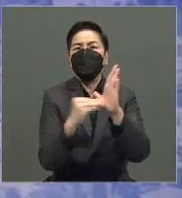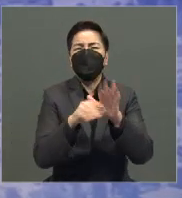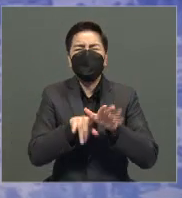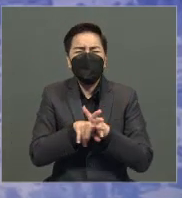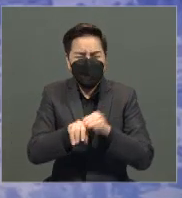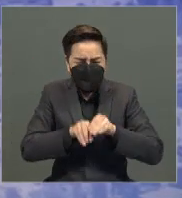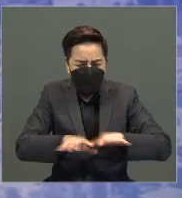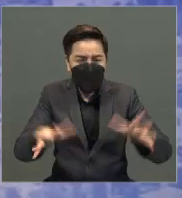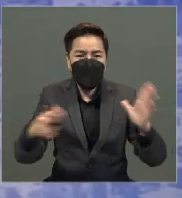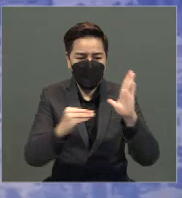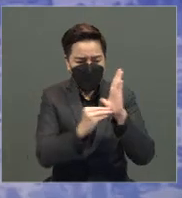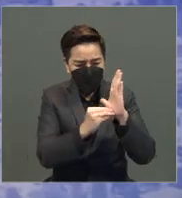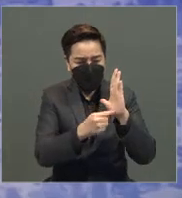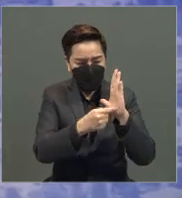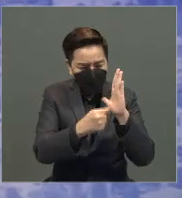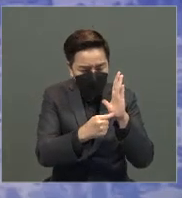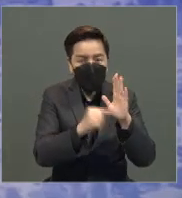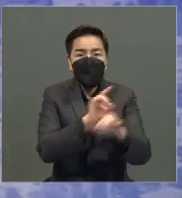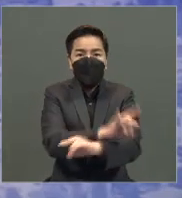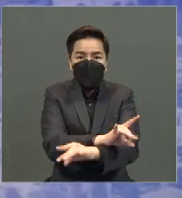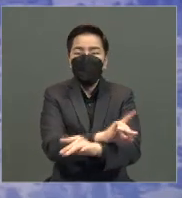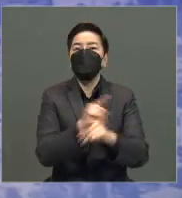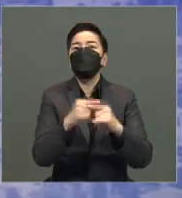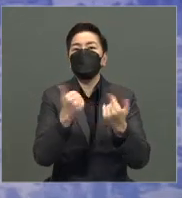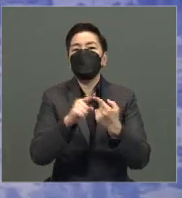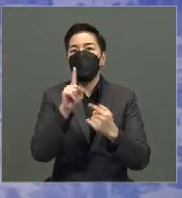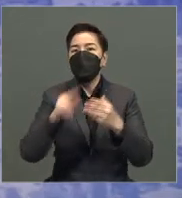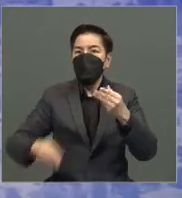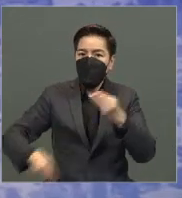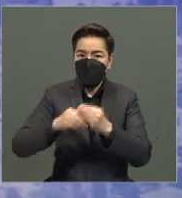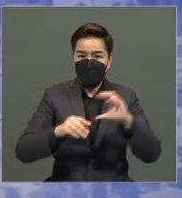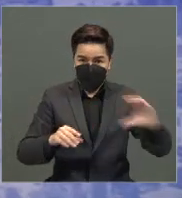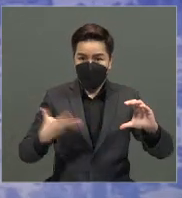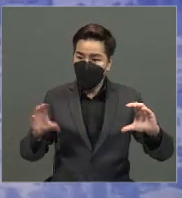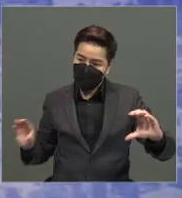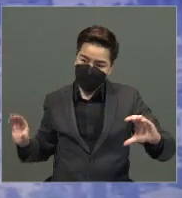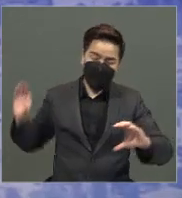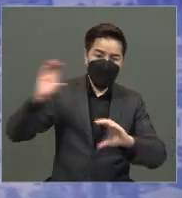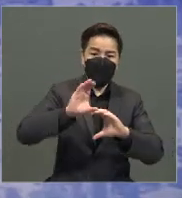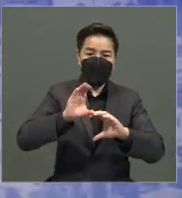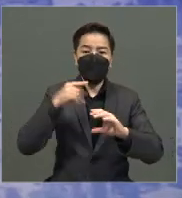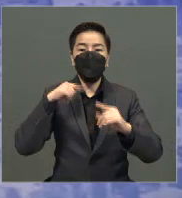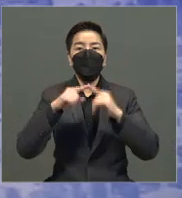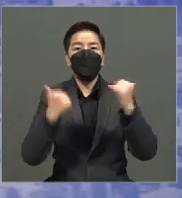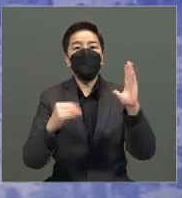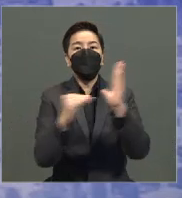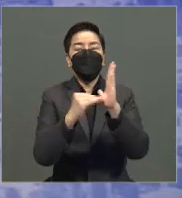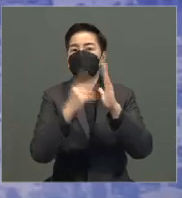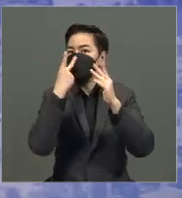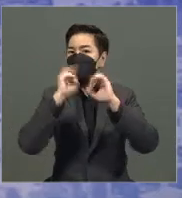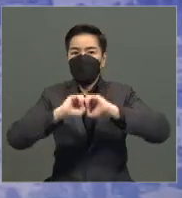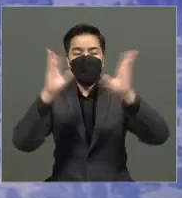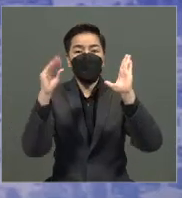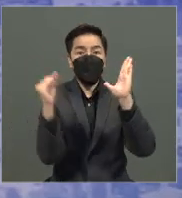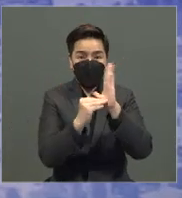ครปริมณฑลหรือเพชรบุรีก็จะมีการจัดวัคซีนเสริมเติมเข้าไปนะครับยกตัวอย่างอย่างกรุงเทพมหานครจะเห็นตัวอย่างชัดนะ